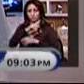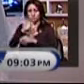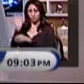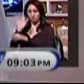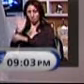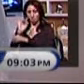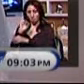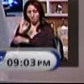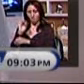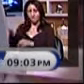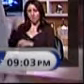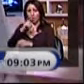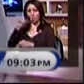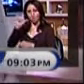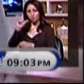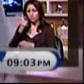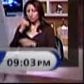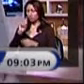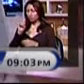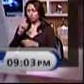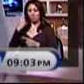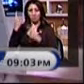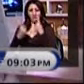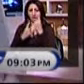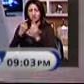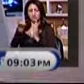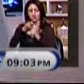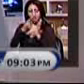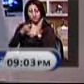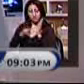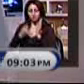في صحيفه الحريه والعداله؟ نفى لي وقال انه بينشر في الحريه